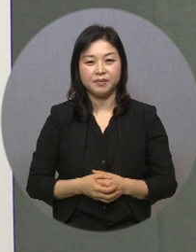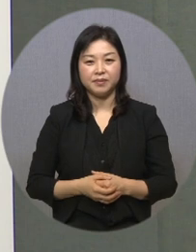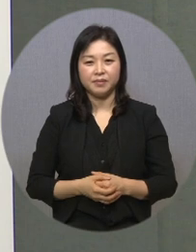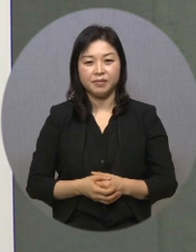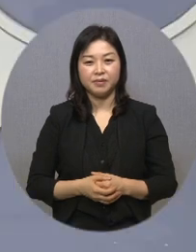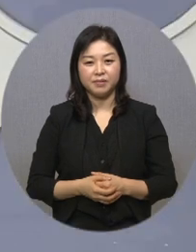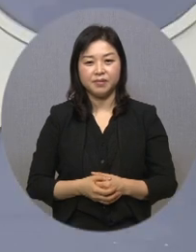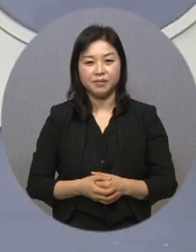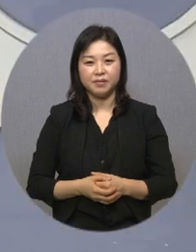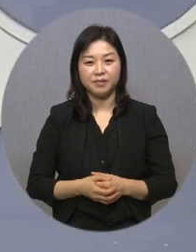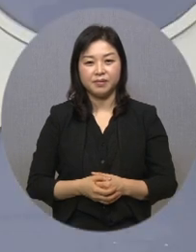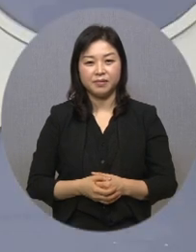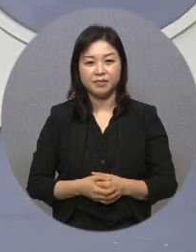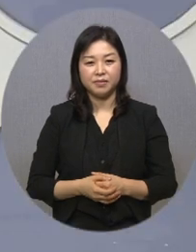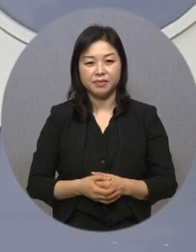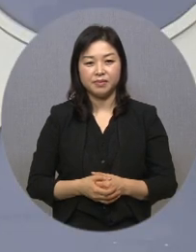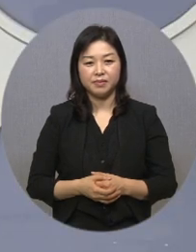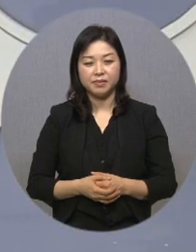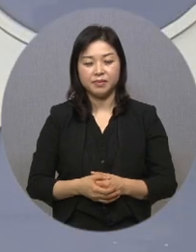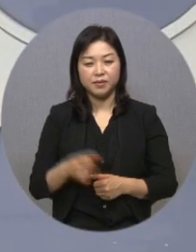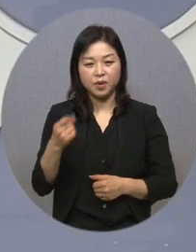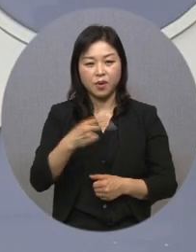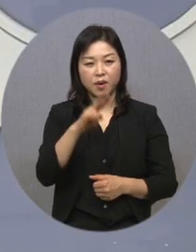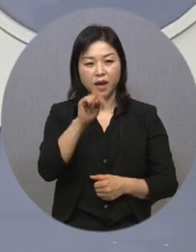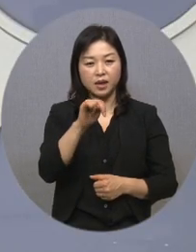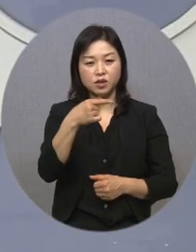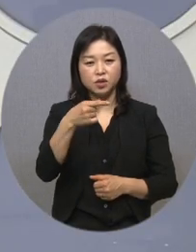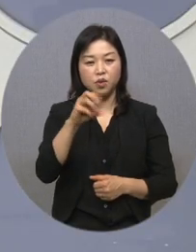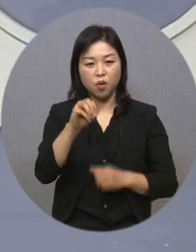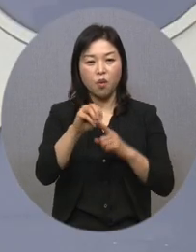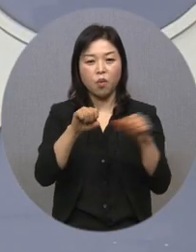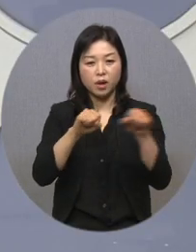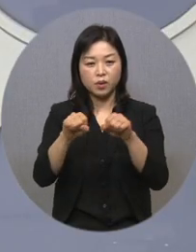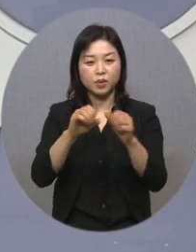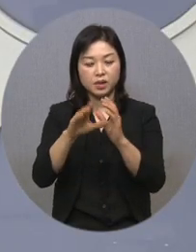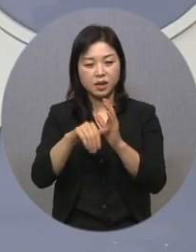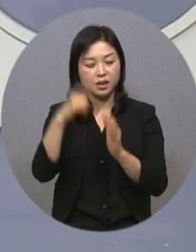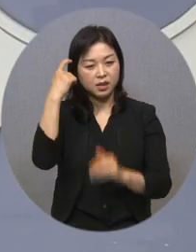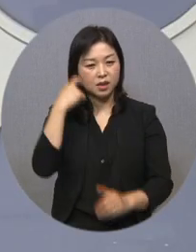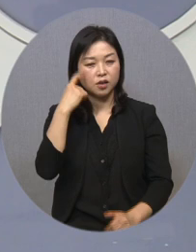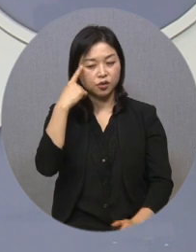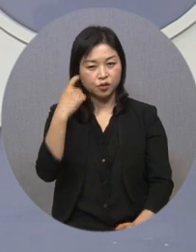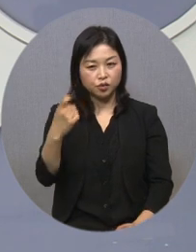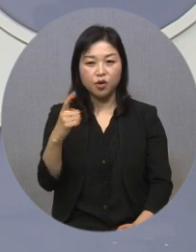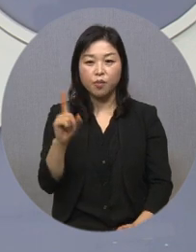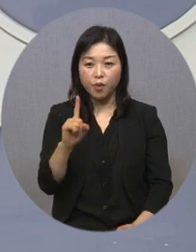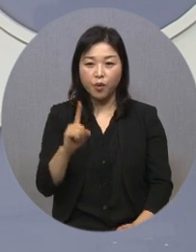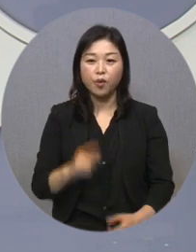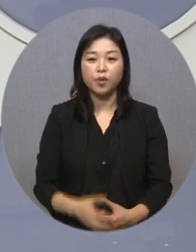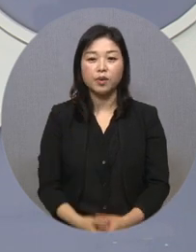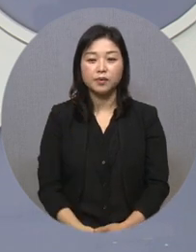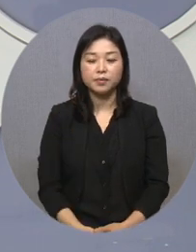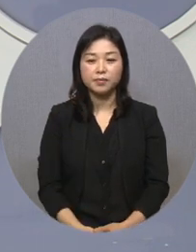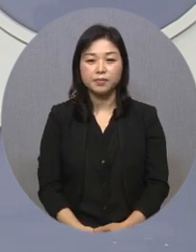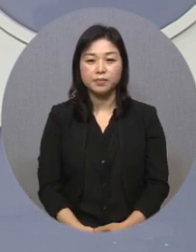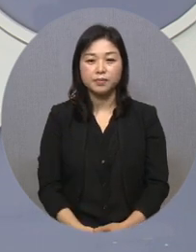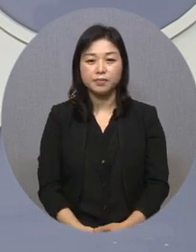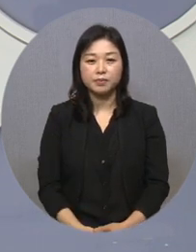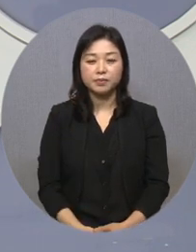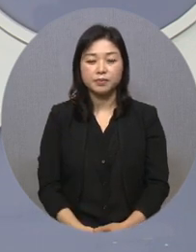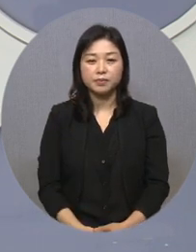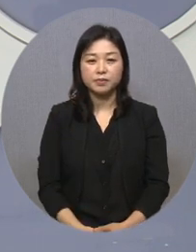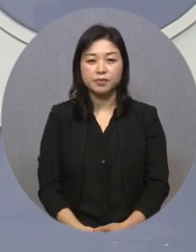그런 아주 또 이제 NGO 활동을 하면서 느끼던 추억이라고 이야기할 수